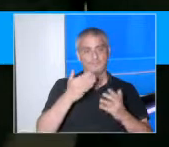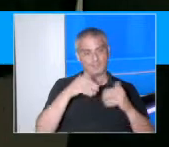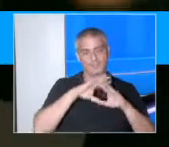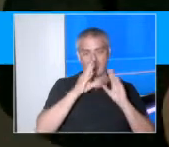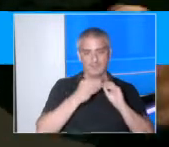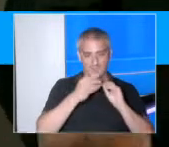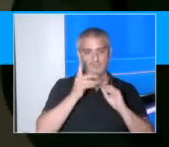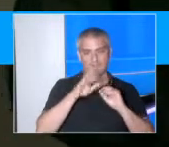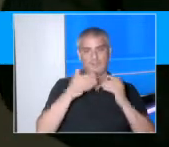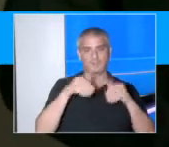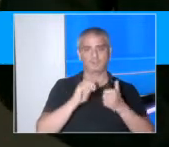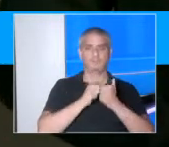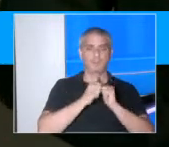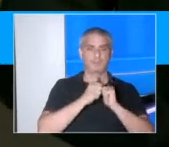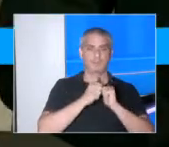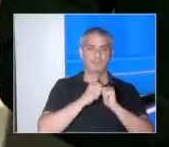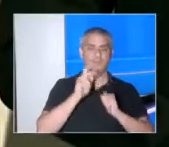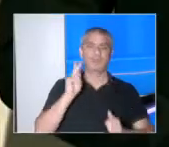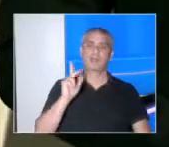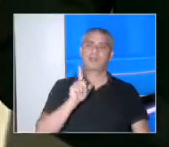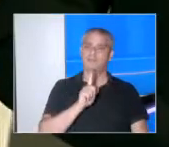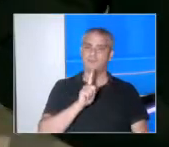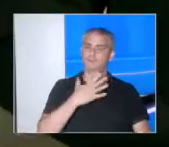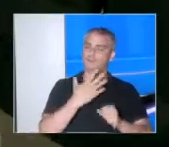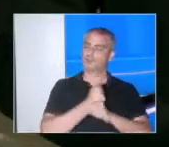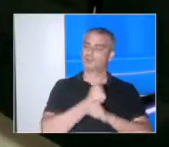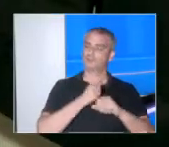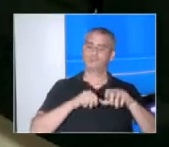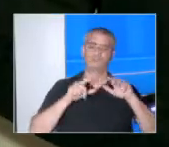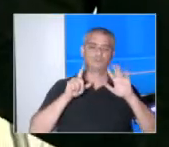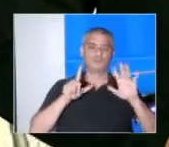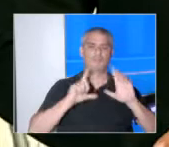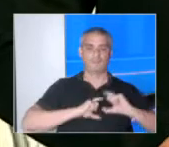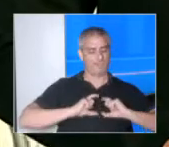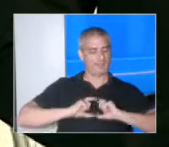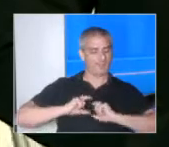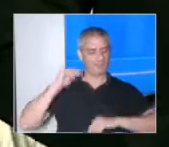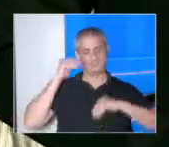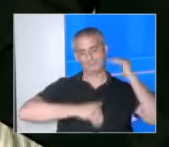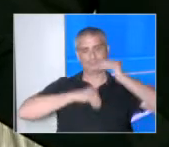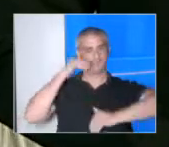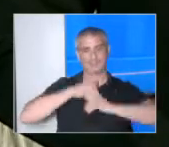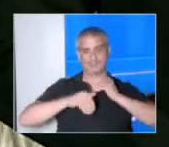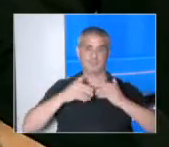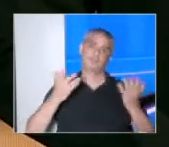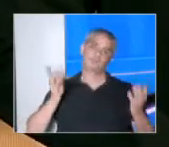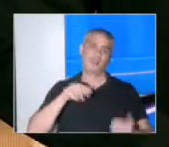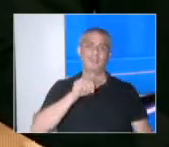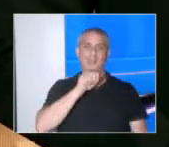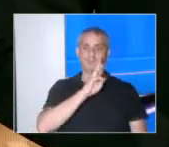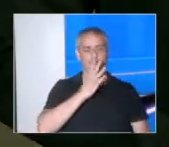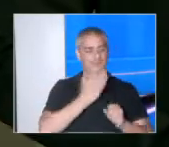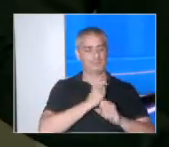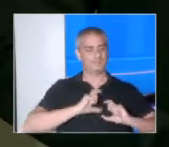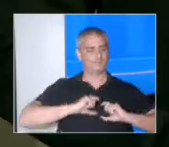כללי וגם לנכים הספורטאים. קרן ליבוביץ' זוכת שבע מדליות בשחייה על יד שלבי שזכה